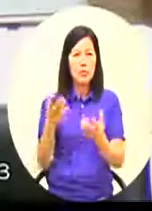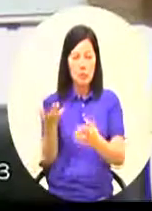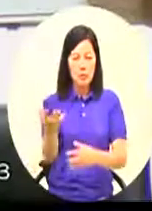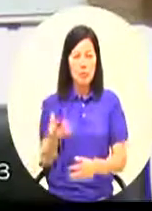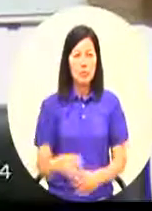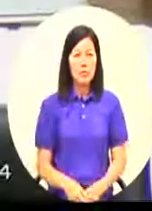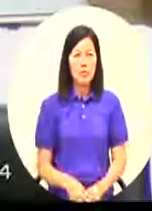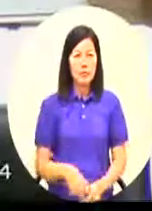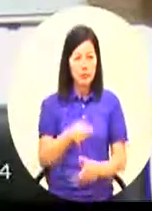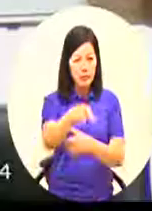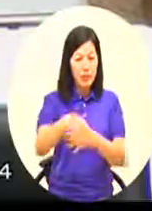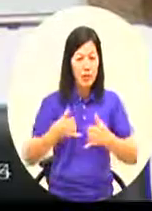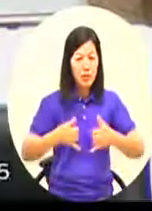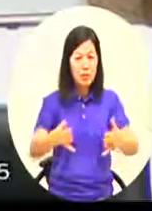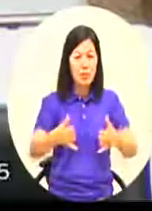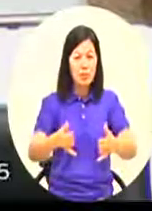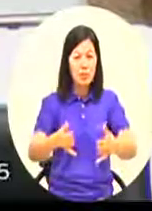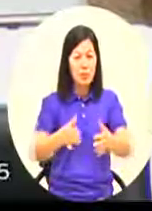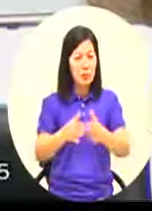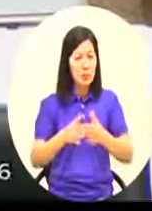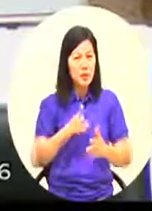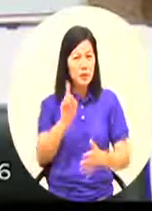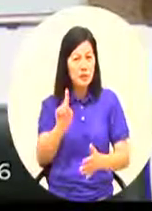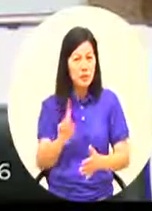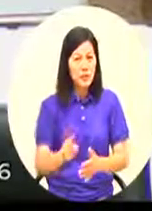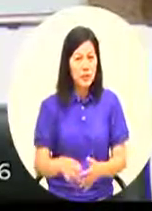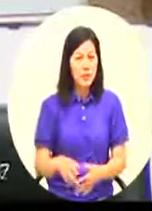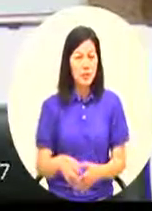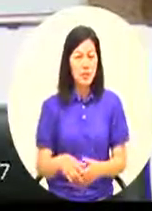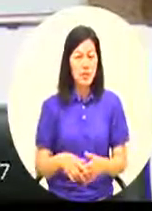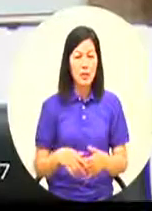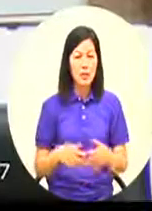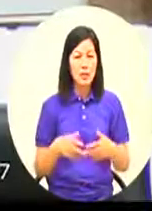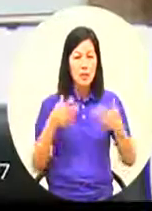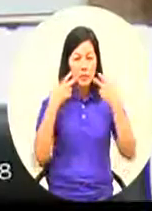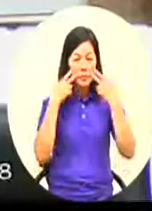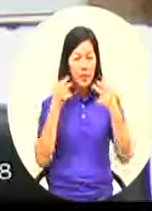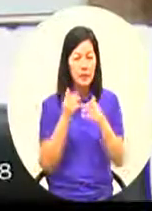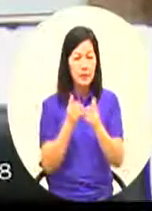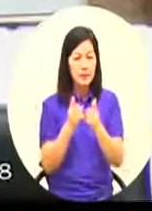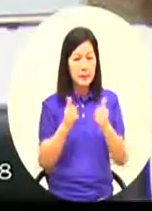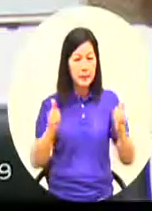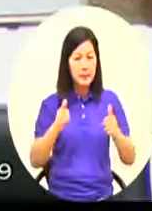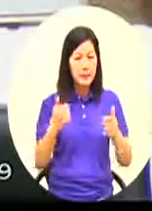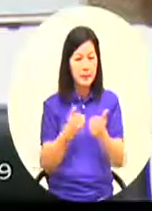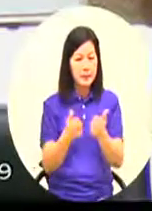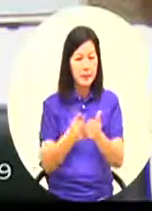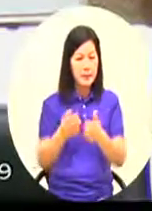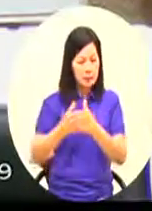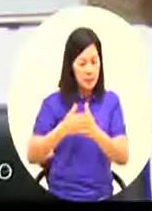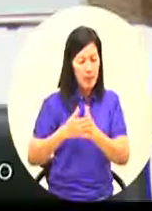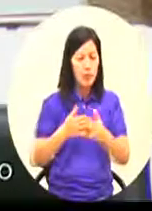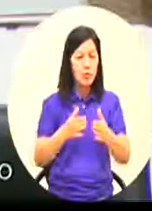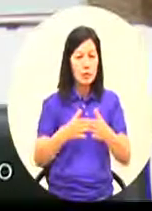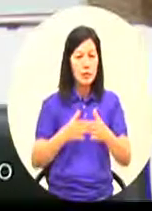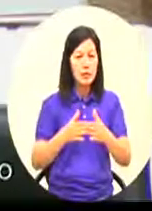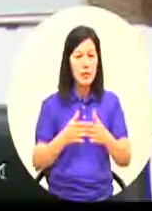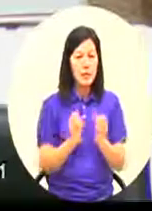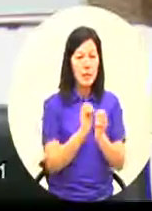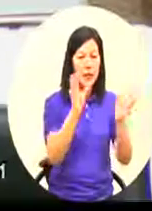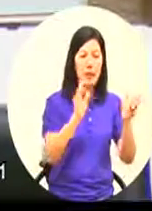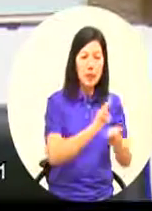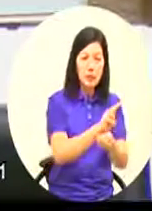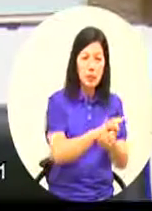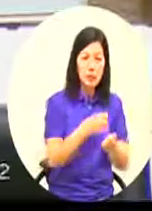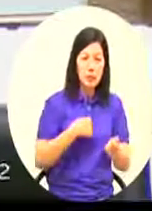农路啊非常需要圆明会的协助与帮忙。那么茂里呢，我